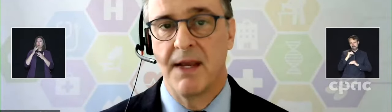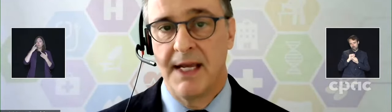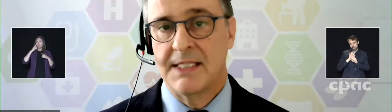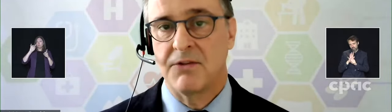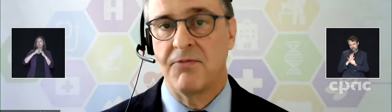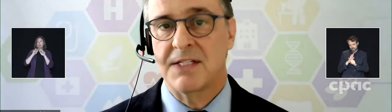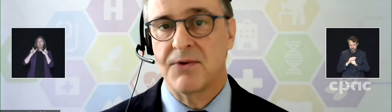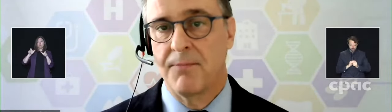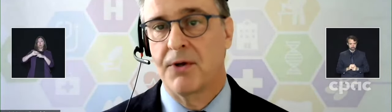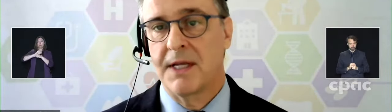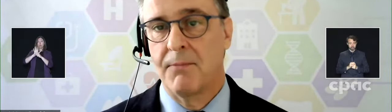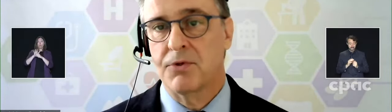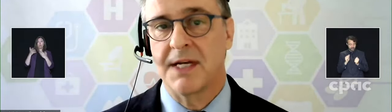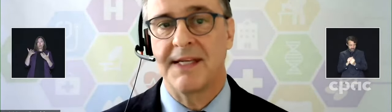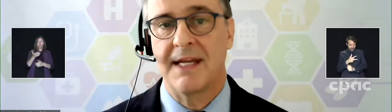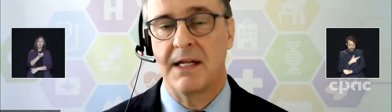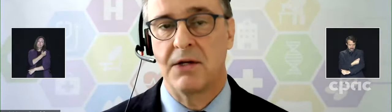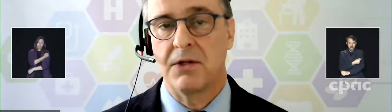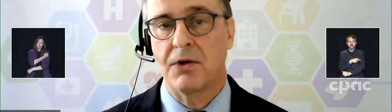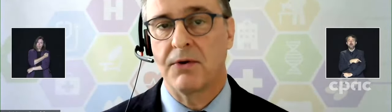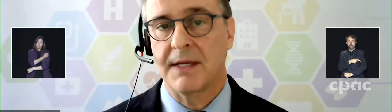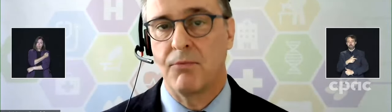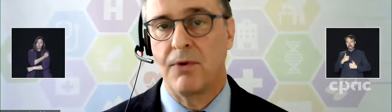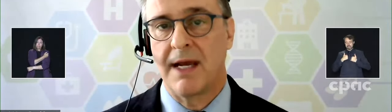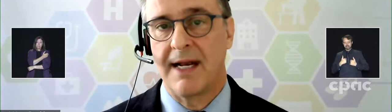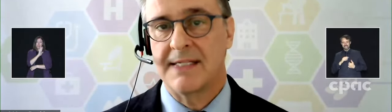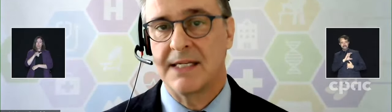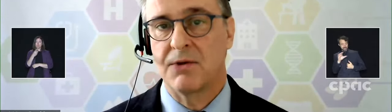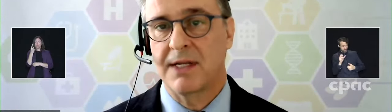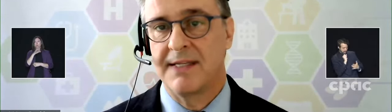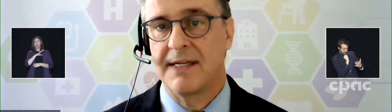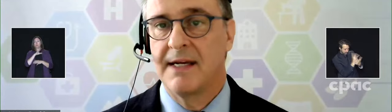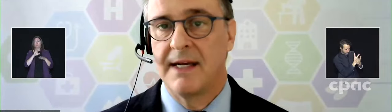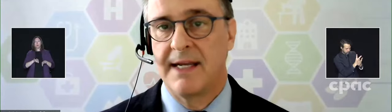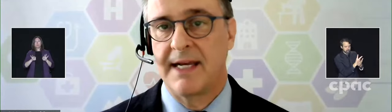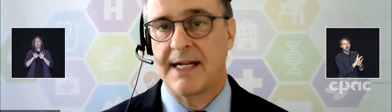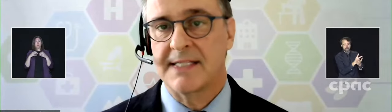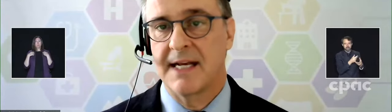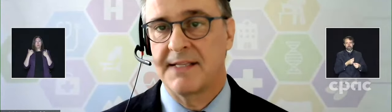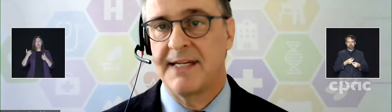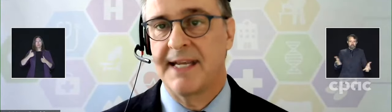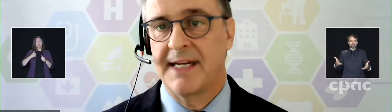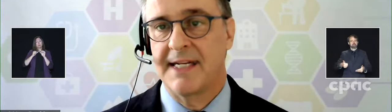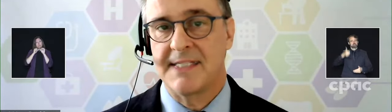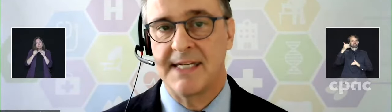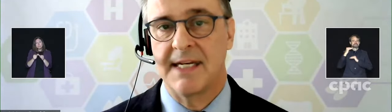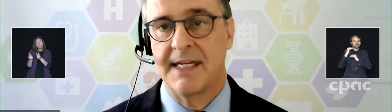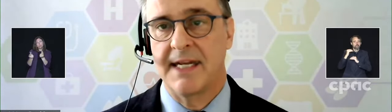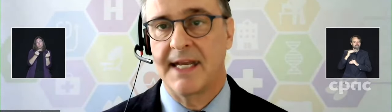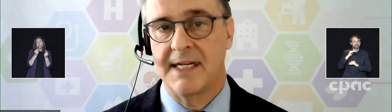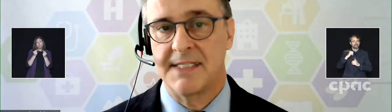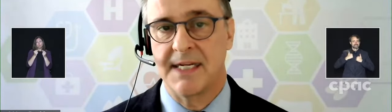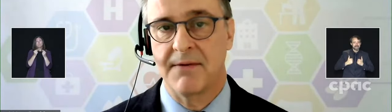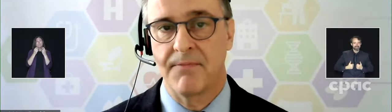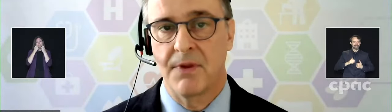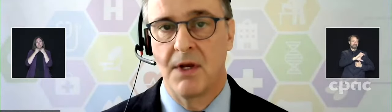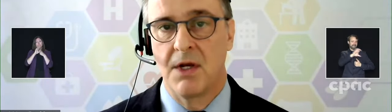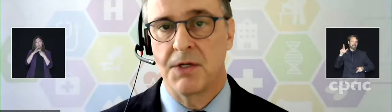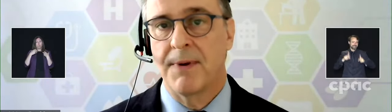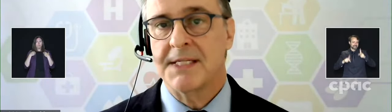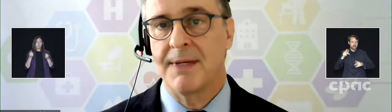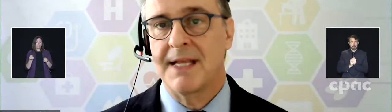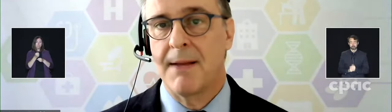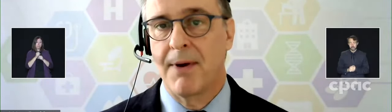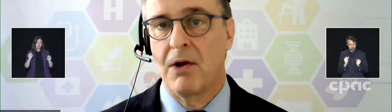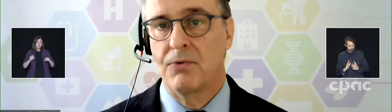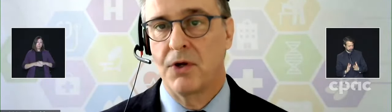et c'est une façon importante pour Santé Canada de contribuer à la sécurité et à la santé des Canadiennes et des Canadiens. Je